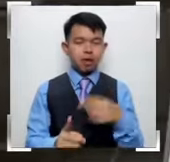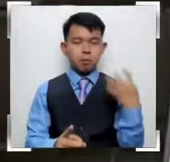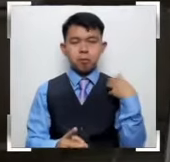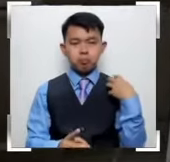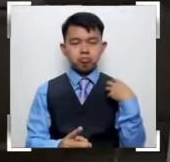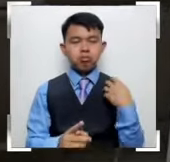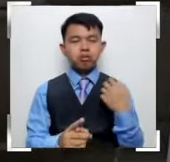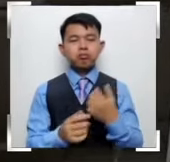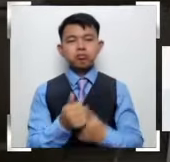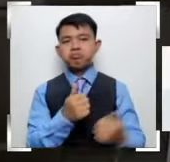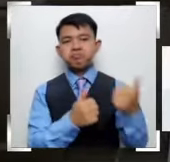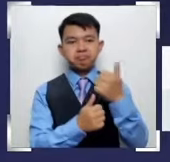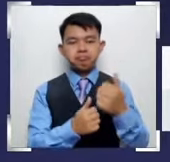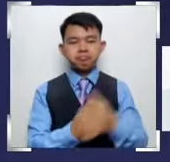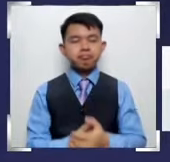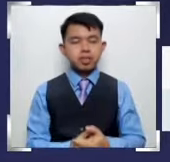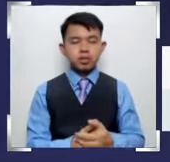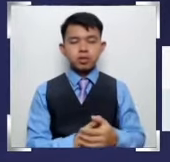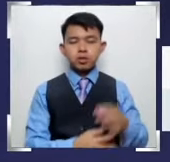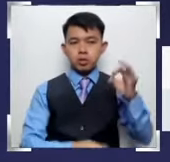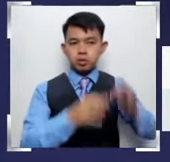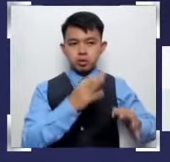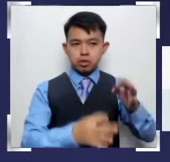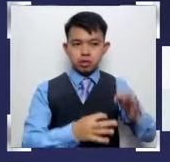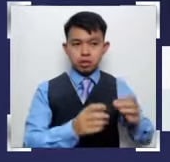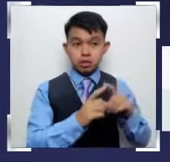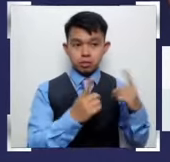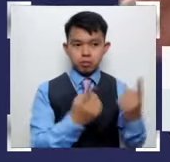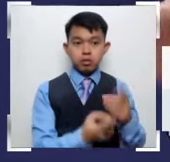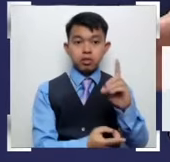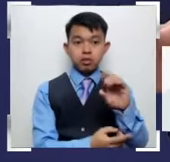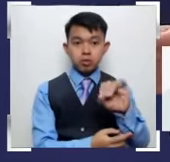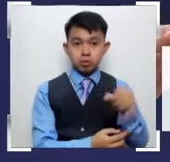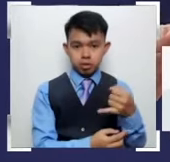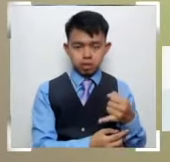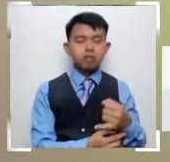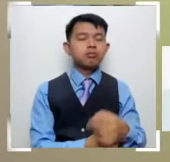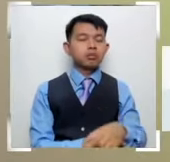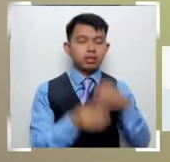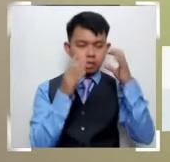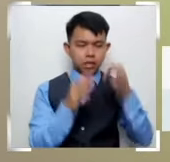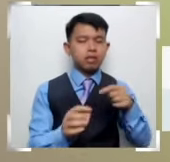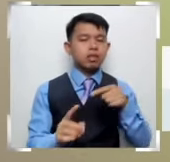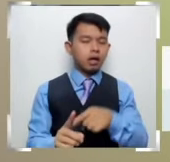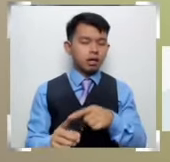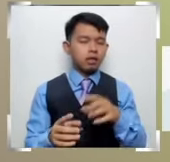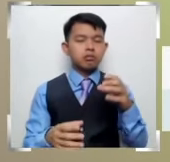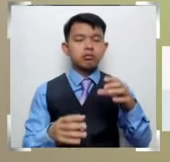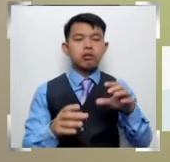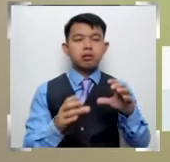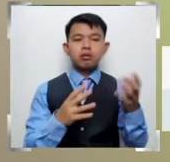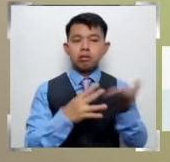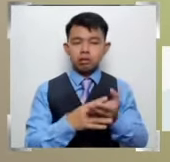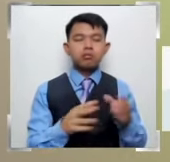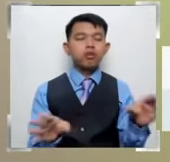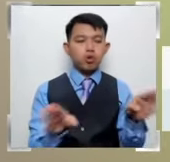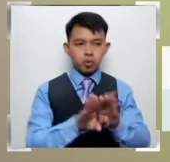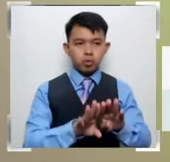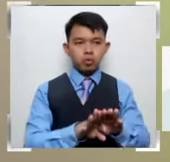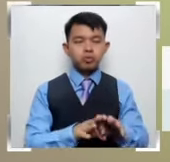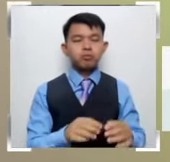Justice Department sa kaso. Case closed na to, prosecution na tayo pagkatapos. March 23 pa raw nagtatago sa isang resort sa